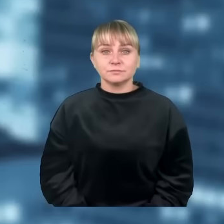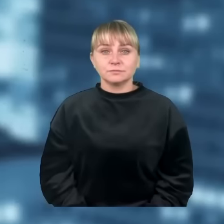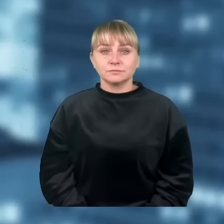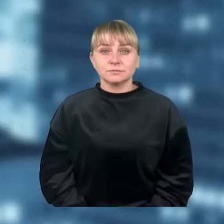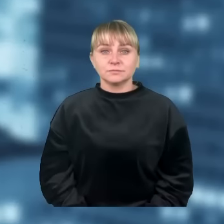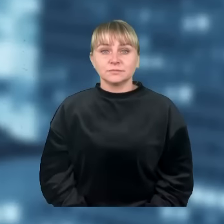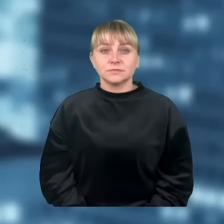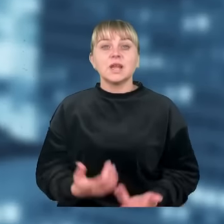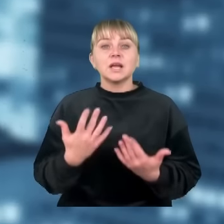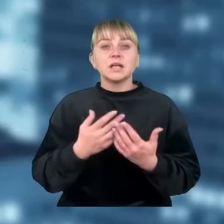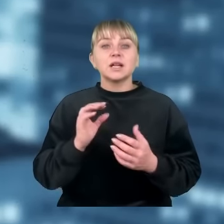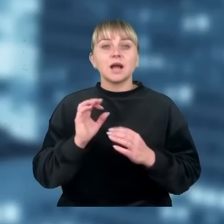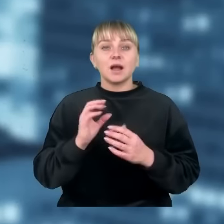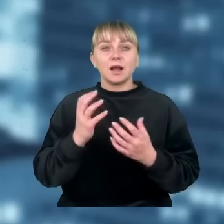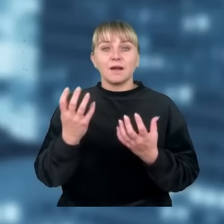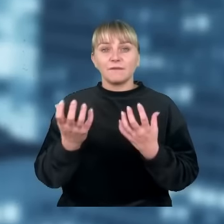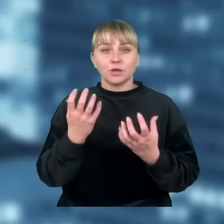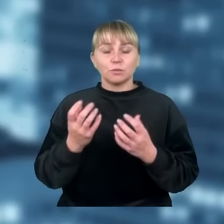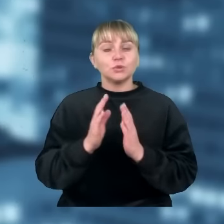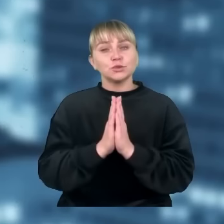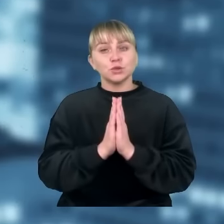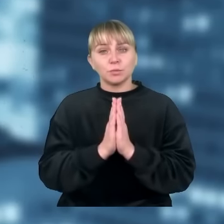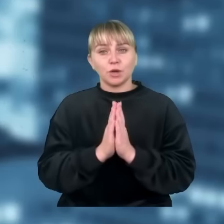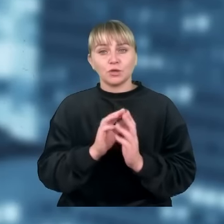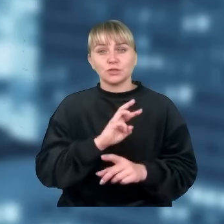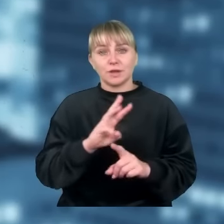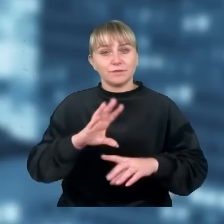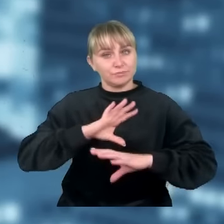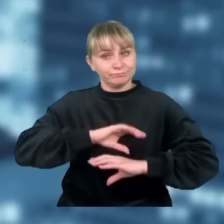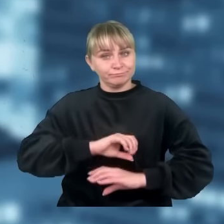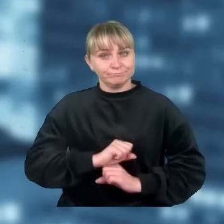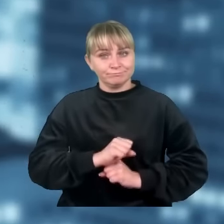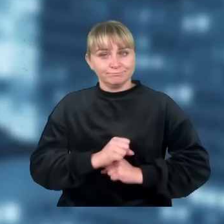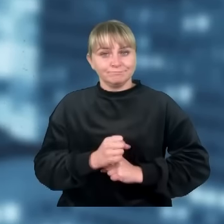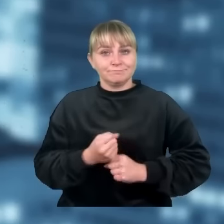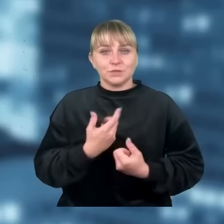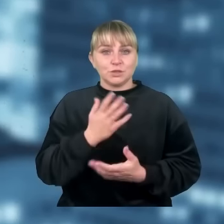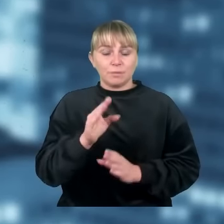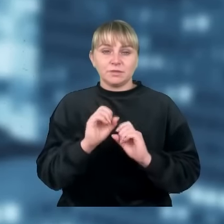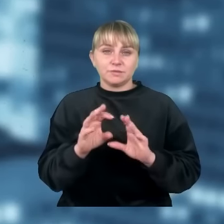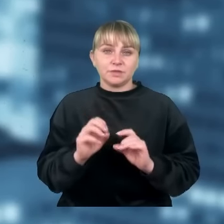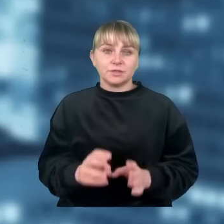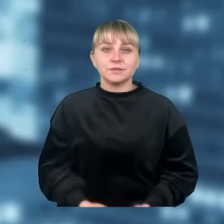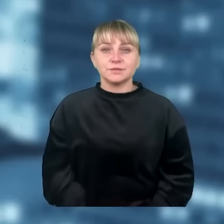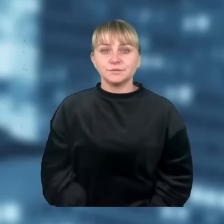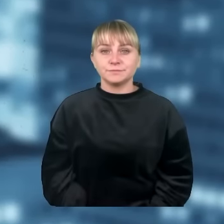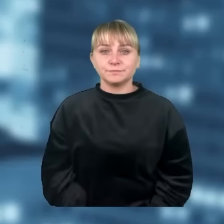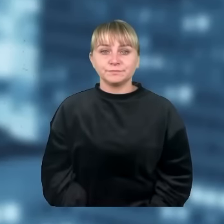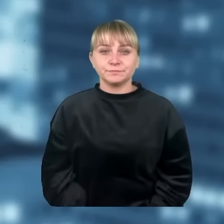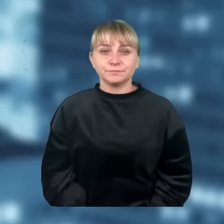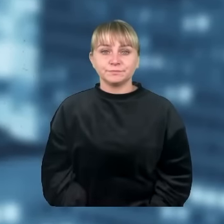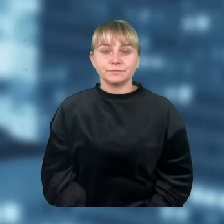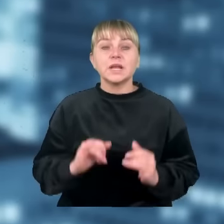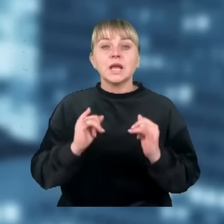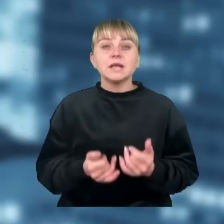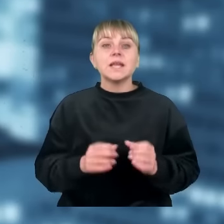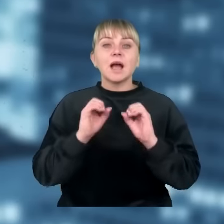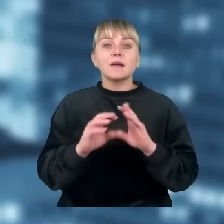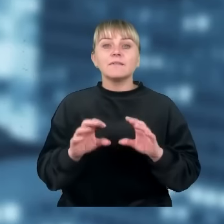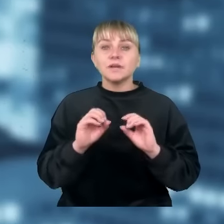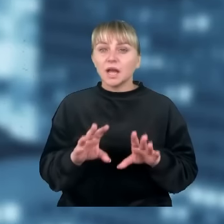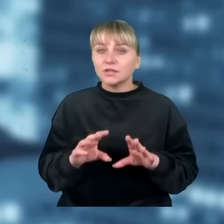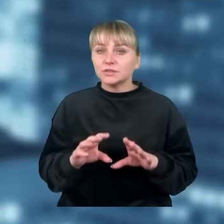prosił, żeby Państwo się odsunęli od jakichś tam przedmiotów z kantami i tak dalej, bo jak wytłumaczyć lemmingom to,